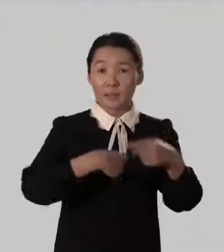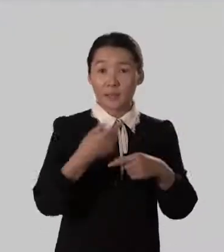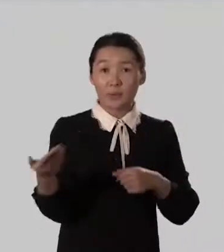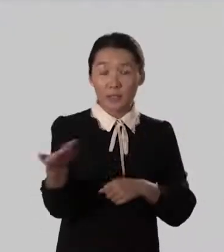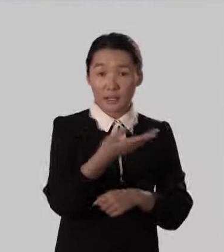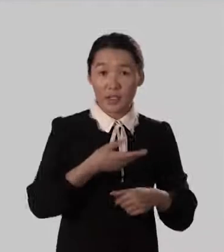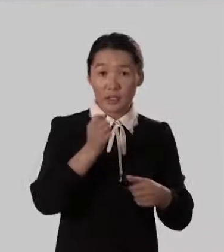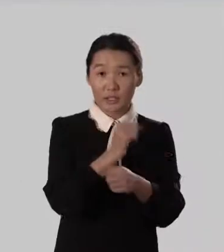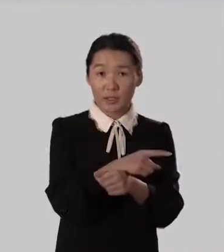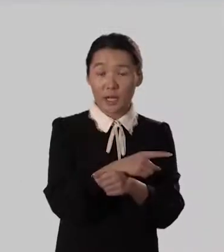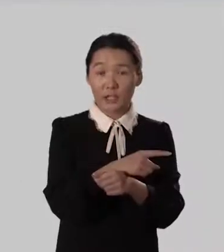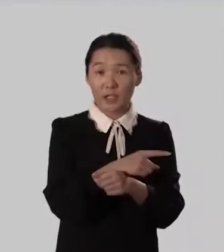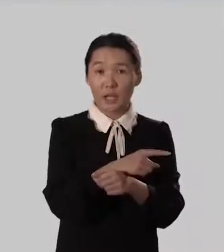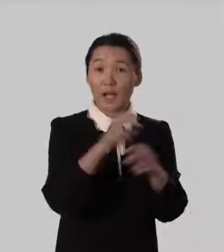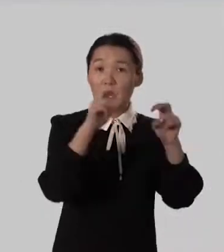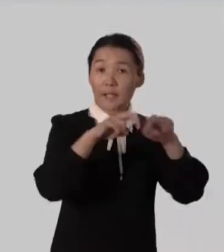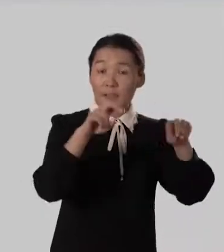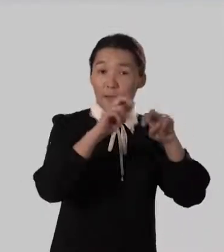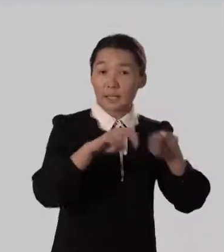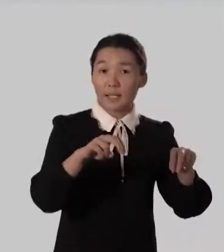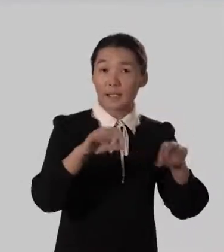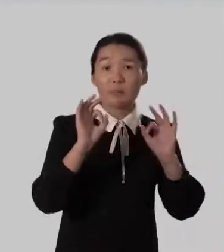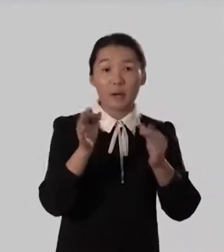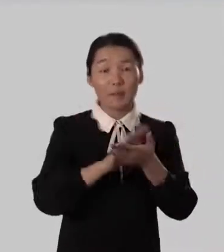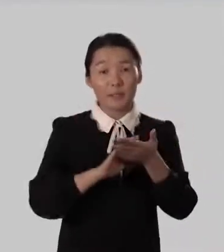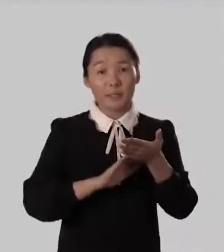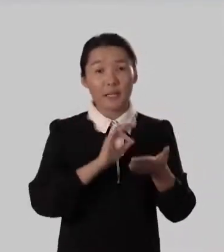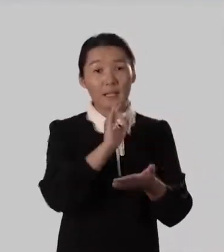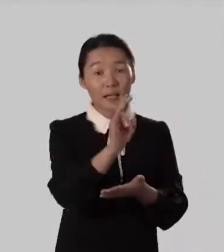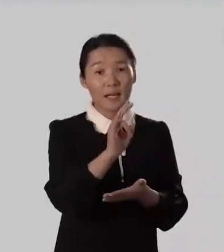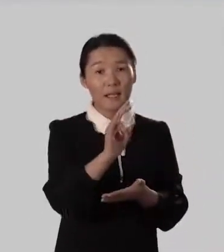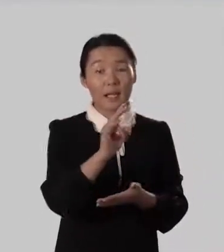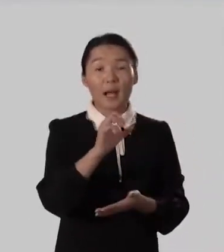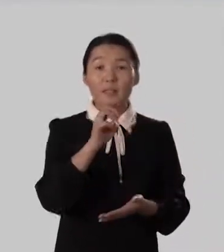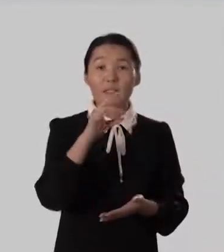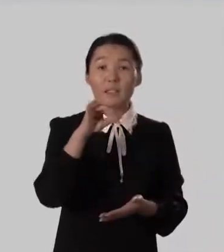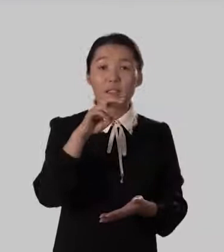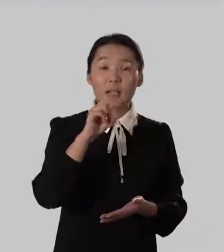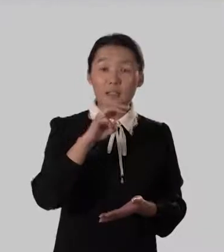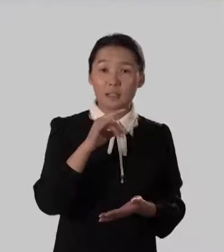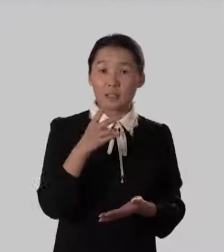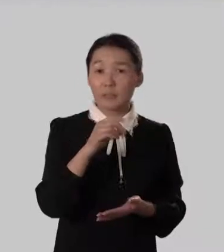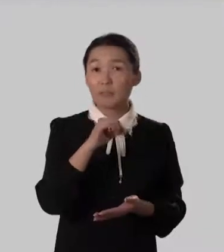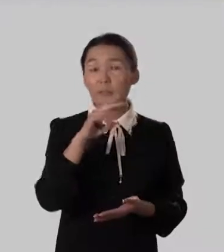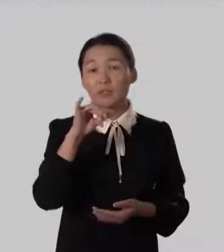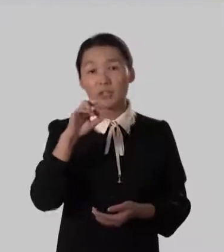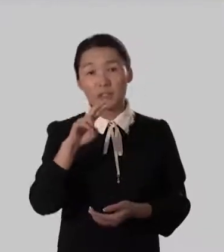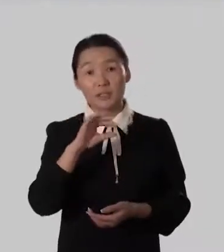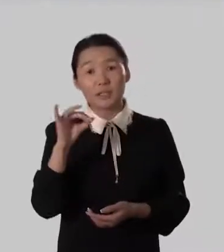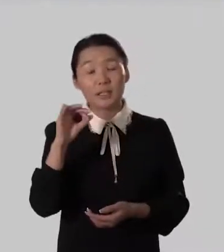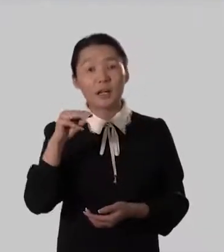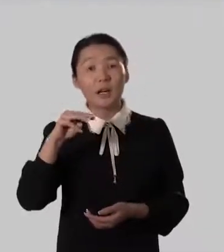следующая на удача рассмотрели правописание н страдательных причастиях и отглагольных прилагательных